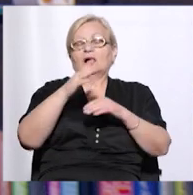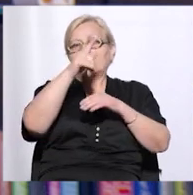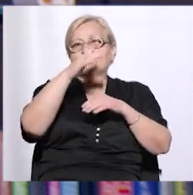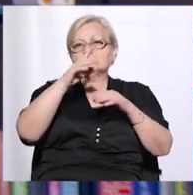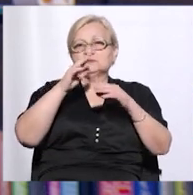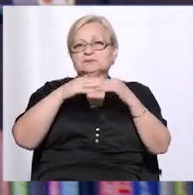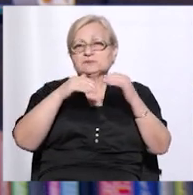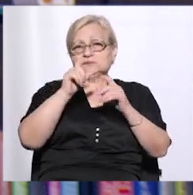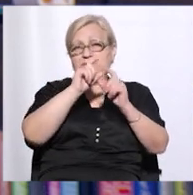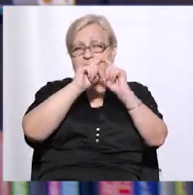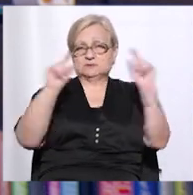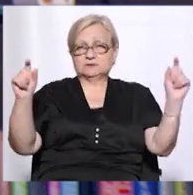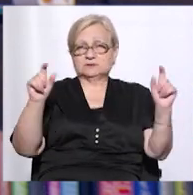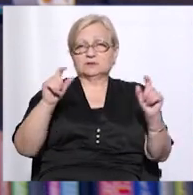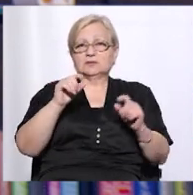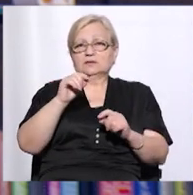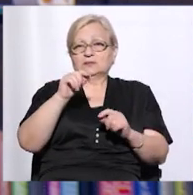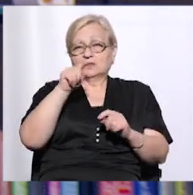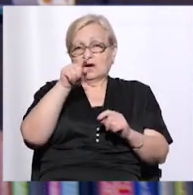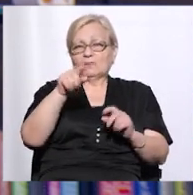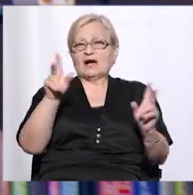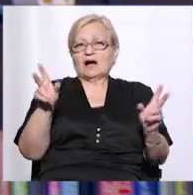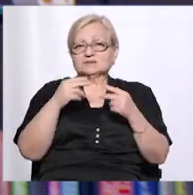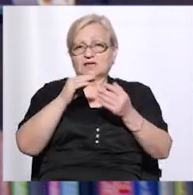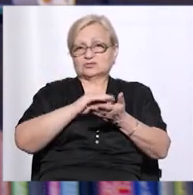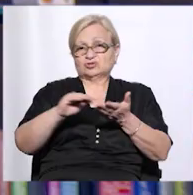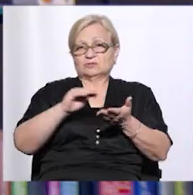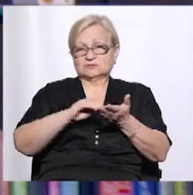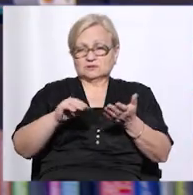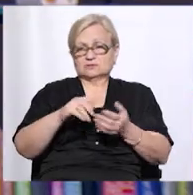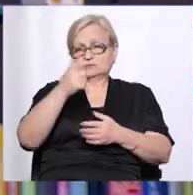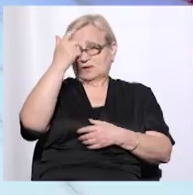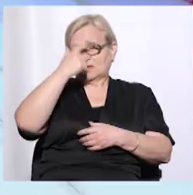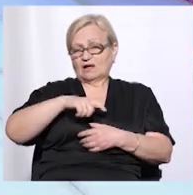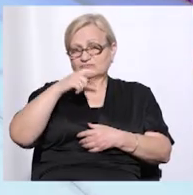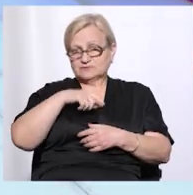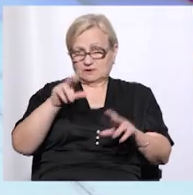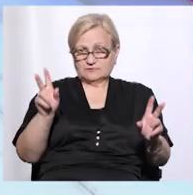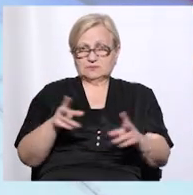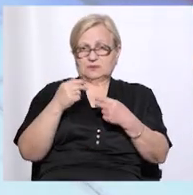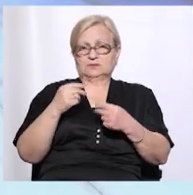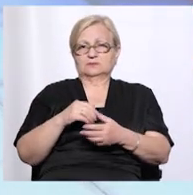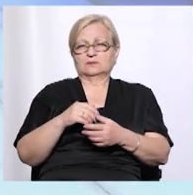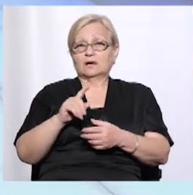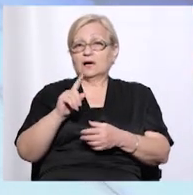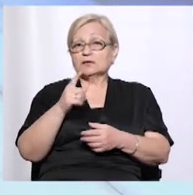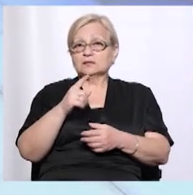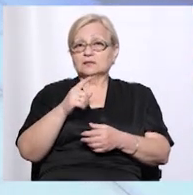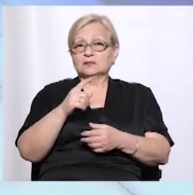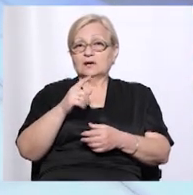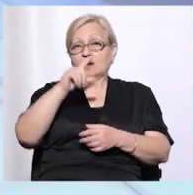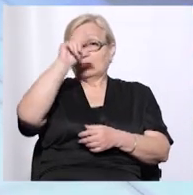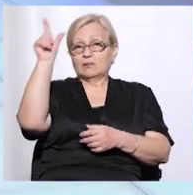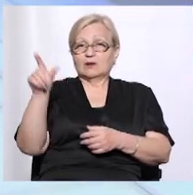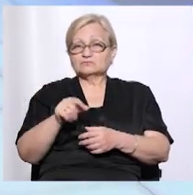არსაკიძე რომ გაიყვანა მთავარ გმირად სათაურში, ამით რომანიც გადაარჩინა და თავისთავიც გამსახურდიამ, ხო? იმიტომ რომ გადარჩა